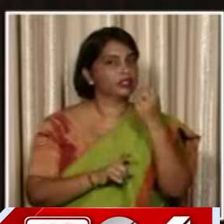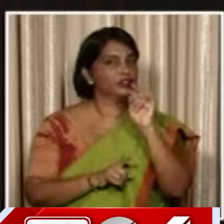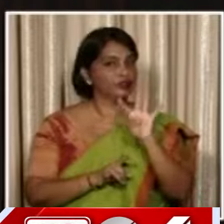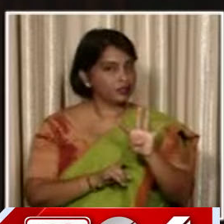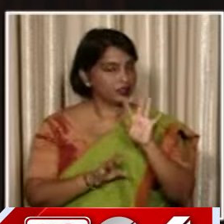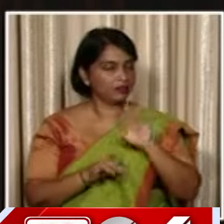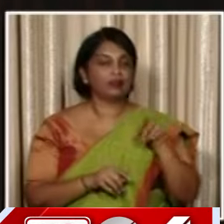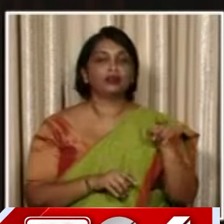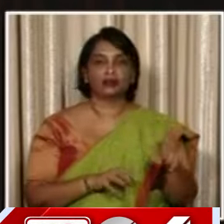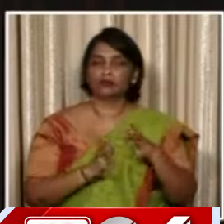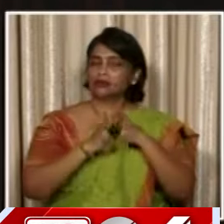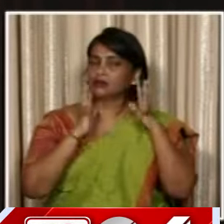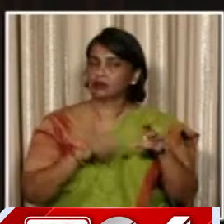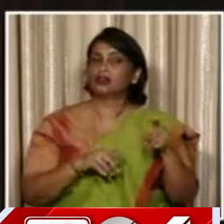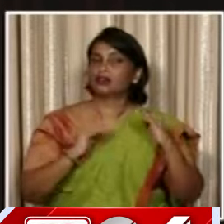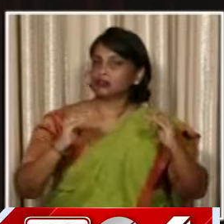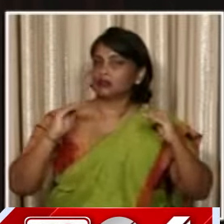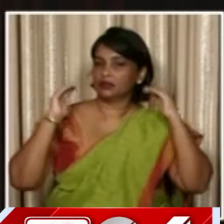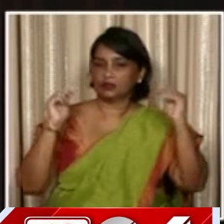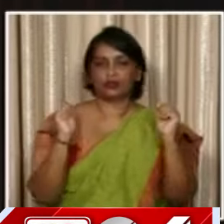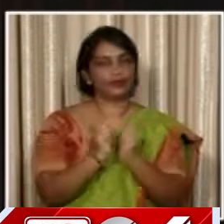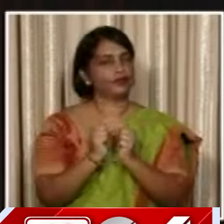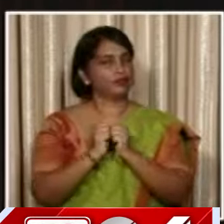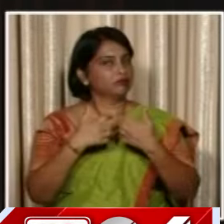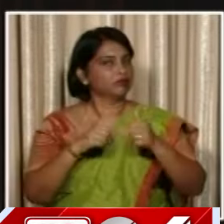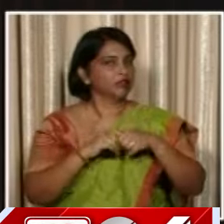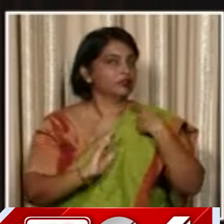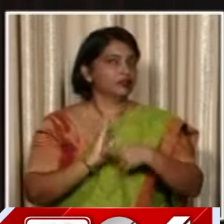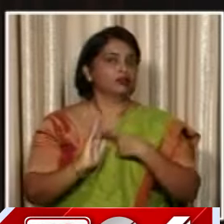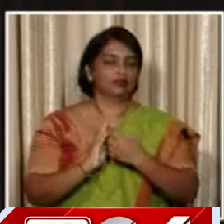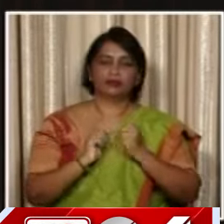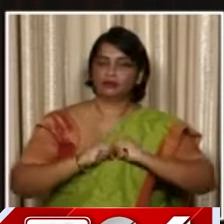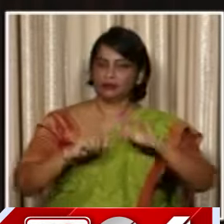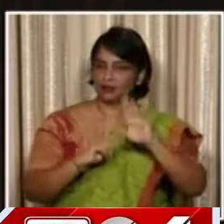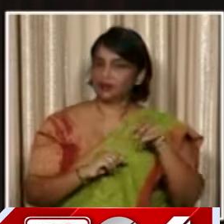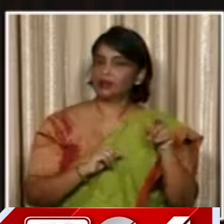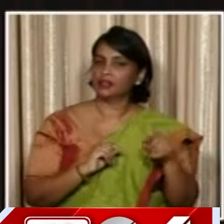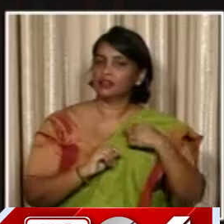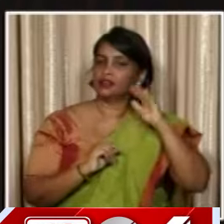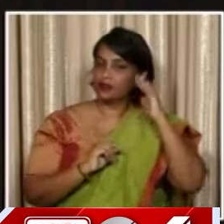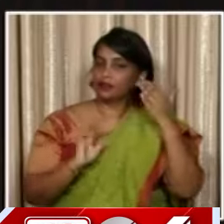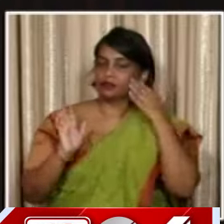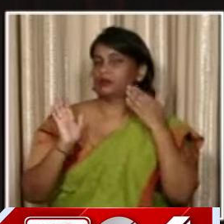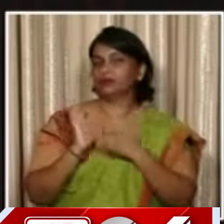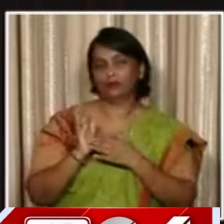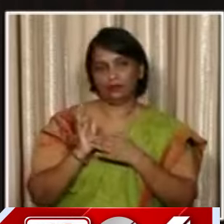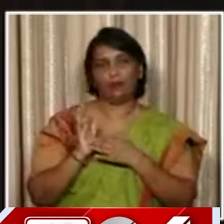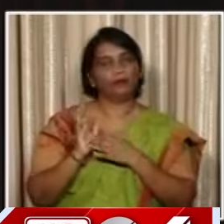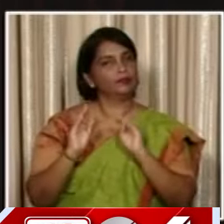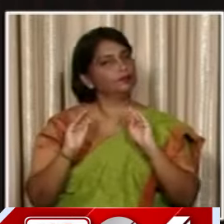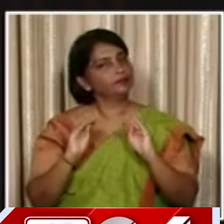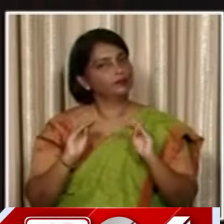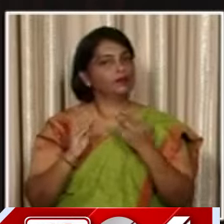2024 වෙනකොට ඉතාමත්ම ඉහළ කාර්ය සාධනය මේ රටට ගෙනල්ලා දීලා තියෙනවා. විශේෂයෙන් මම ඒක